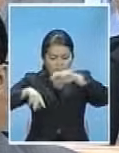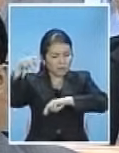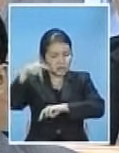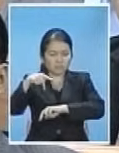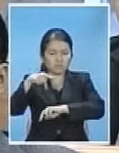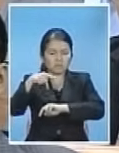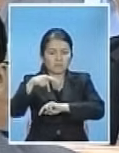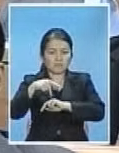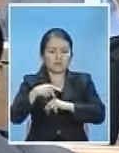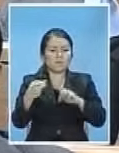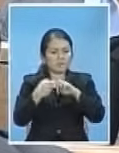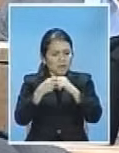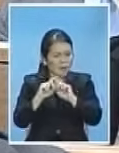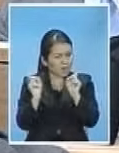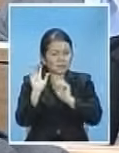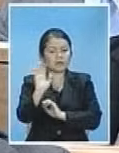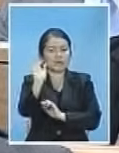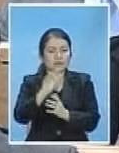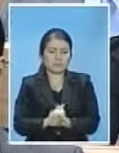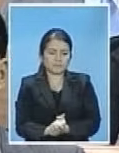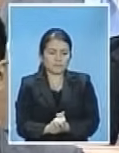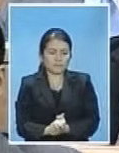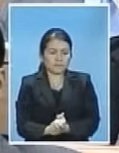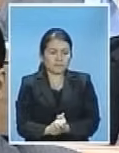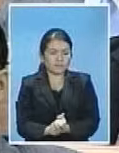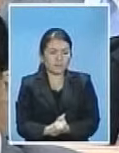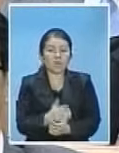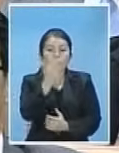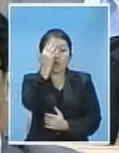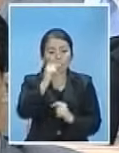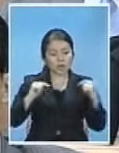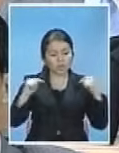ใช่ของแปลกหรอกครับถ้าไม่คิดน่ะแปลกเพ